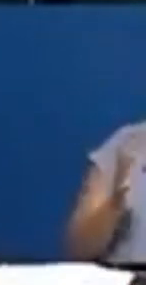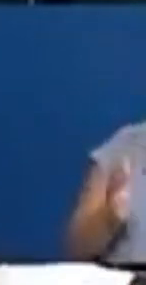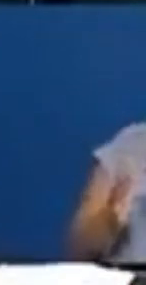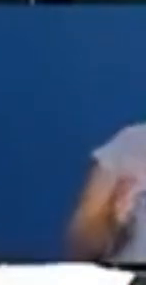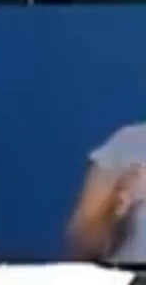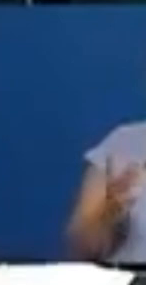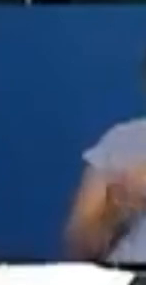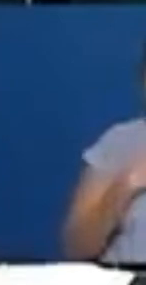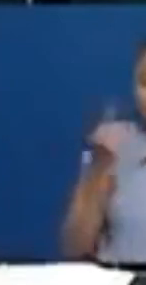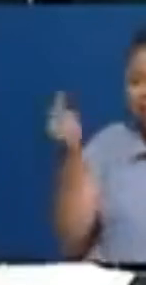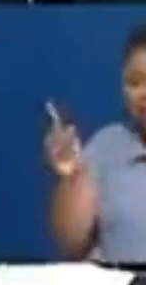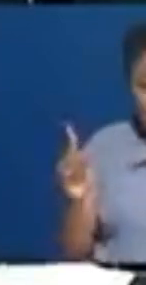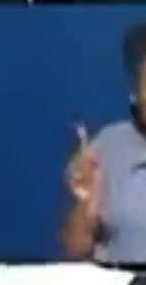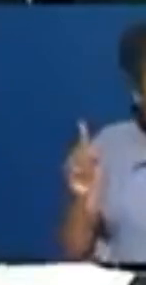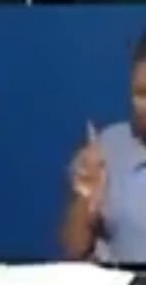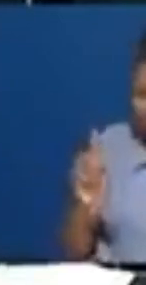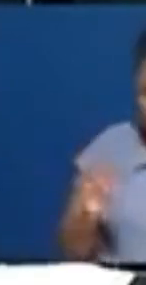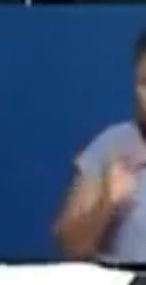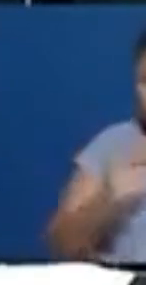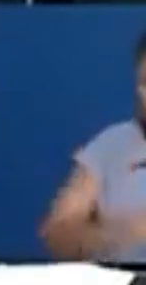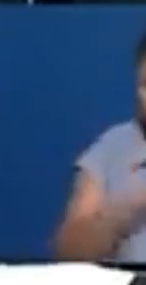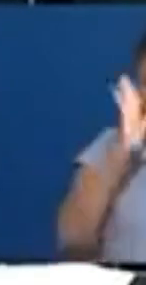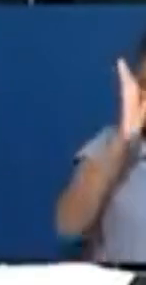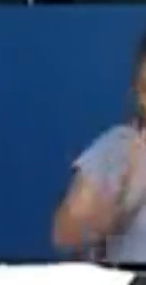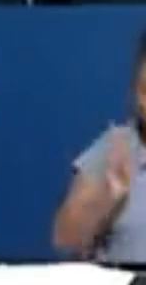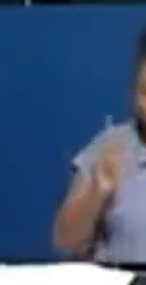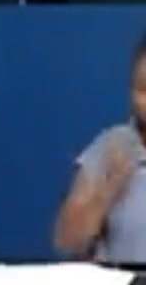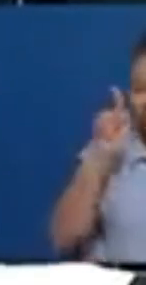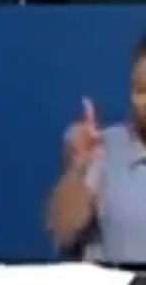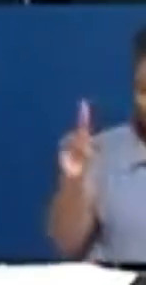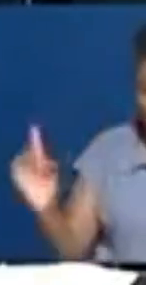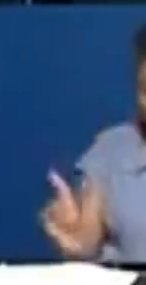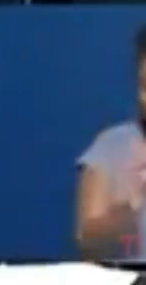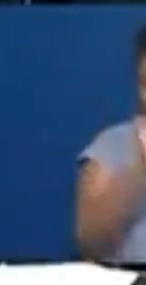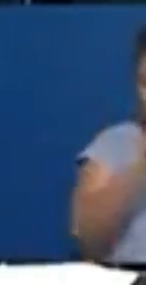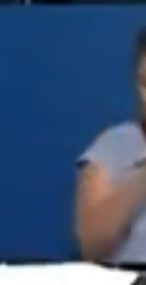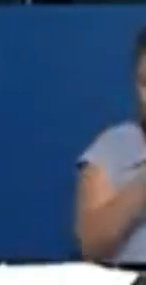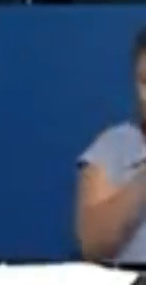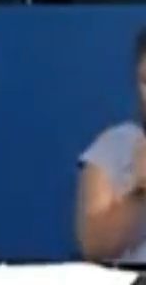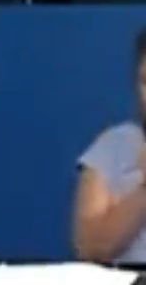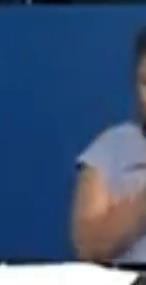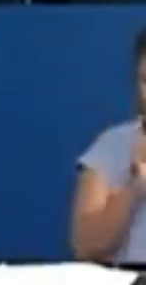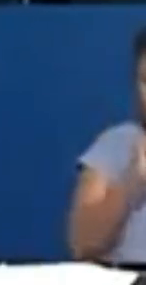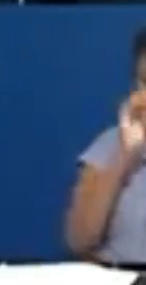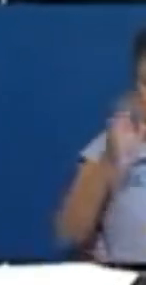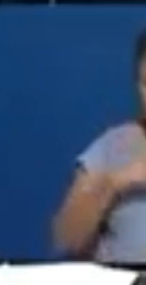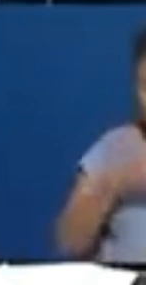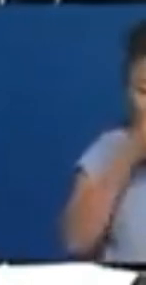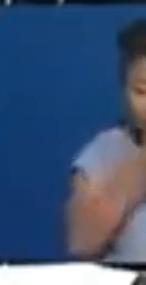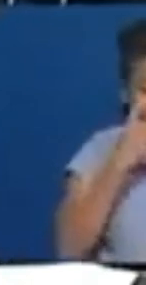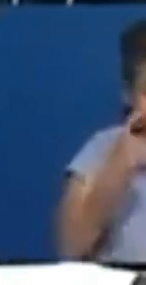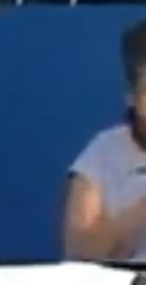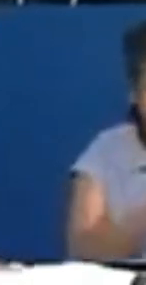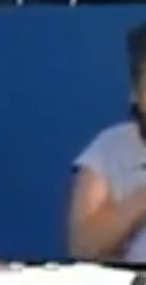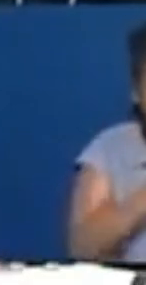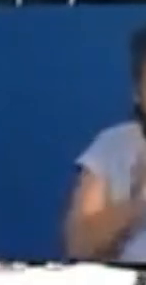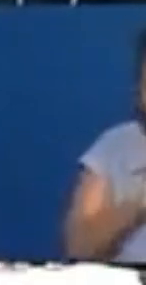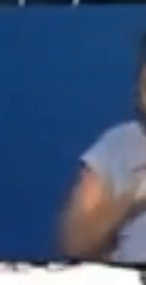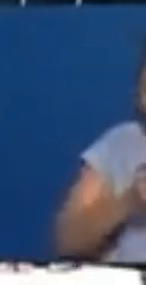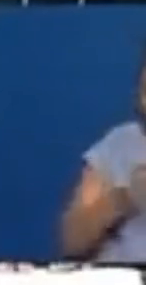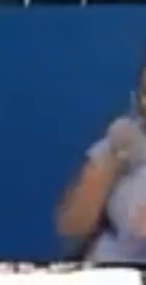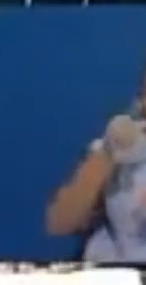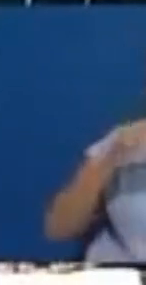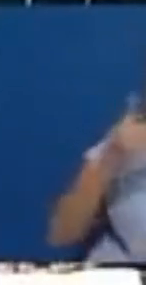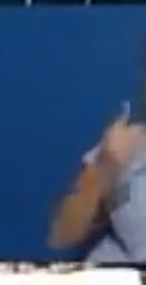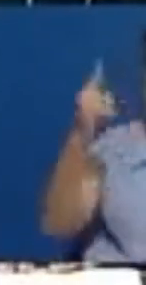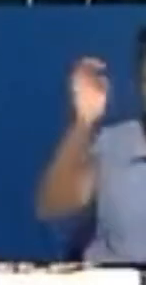iwe wewe au yeye, lakini muhimu ni ushirikiano wa wewe na yeye. Lakini yeye isipotambulika, hata wewe haitajua ufanisi.